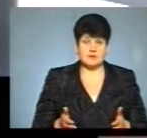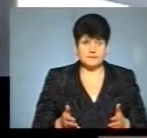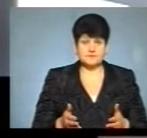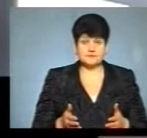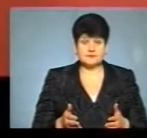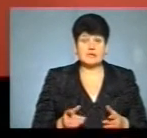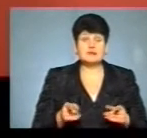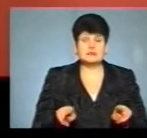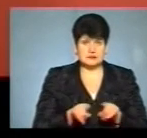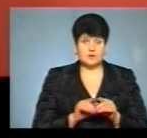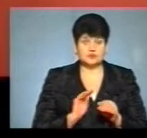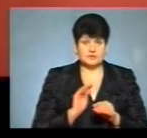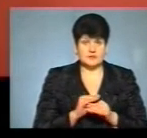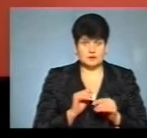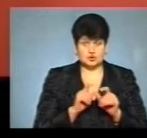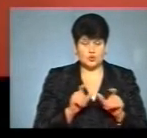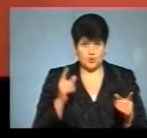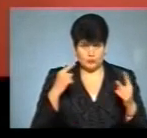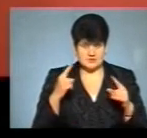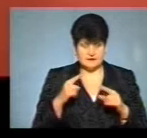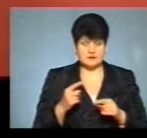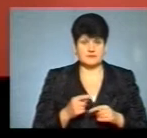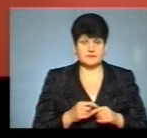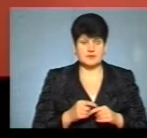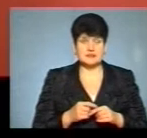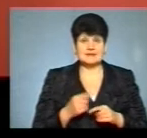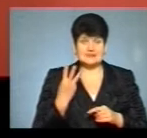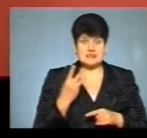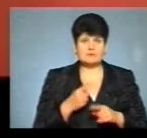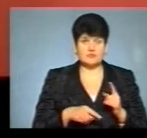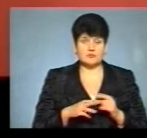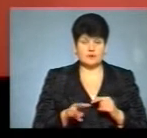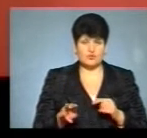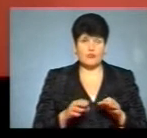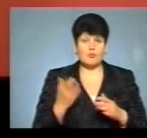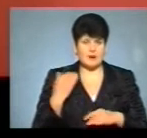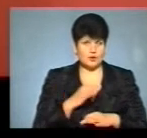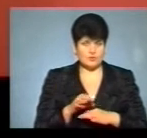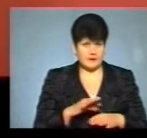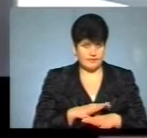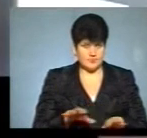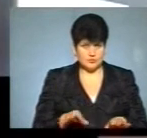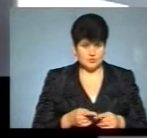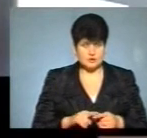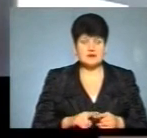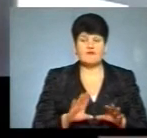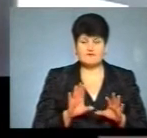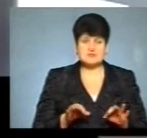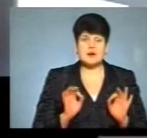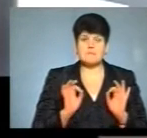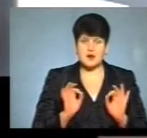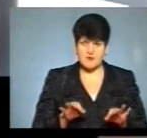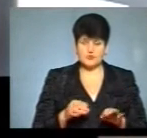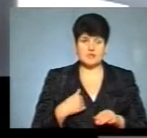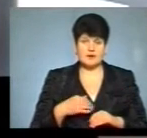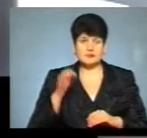Значить, також додали на школу мистецтв 3,5 мільйона гривень. Тобто в попередньому проєкті бюджету не було цього. Так, все правильно. Я нагадую про те,